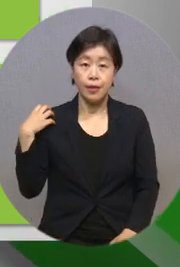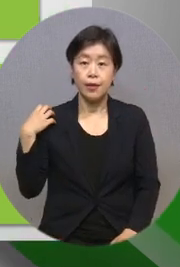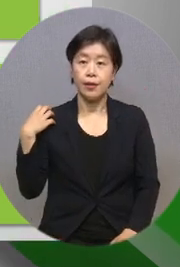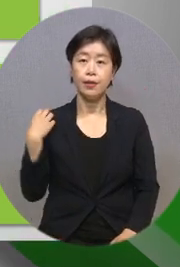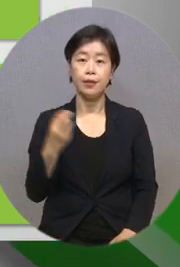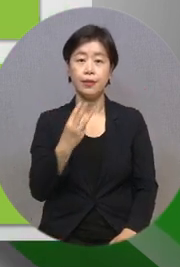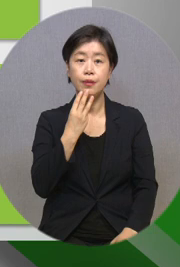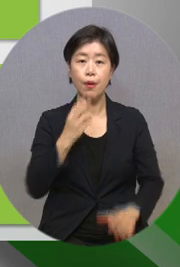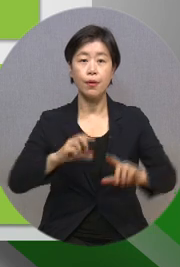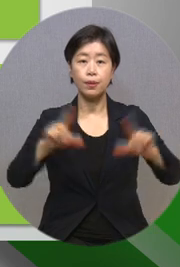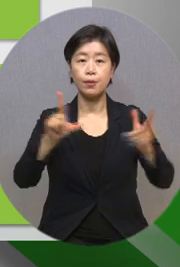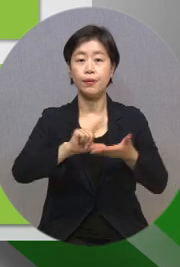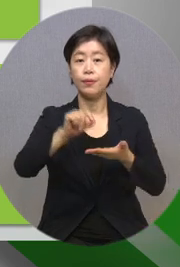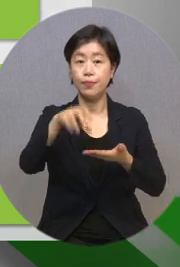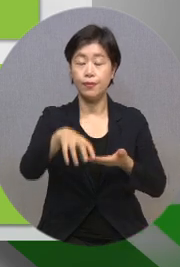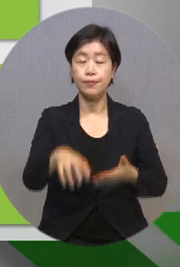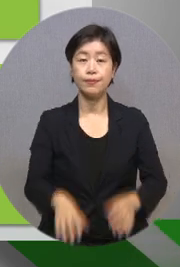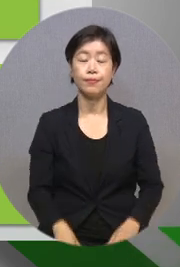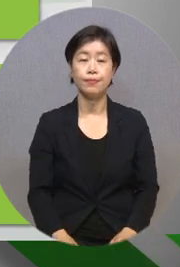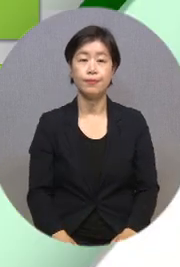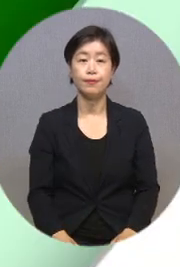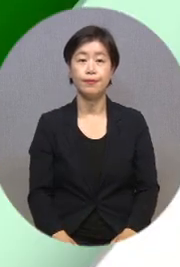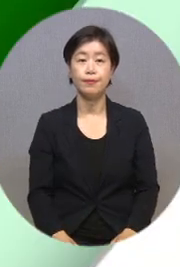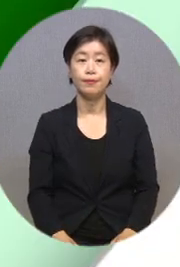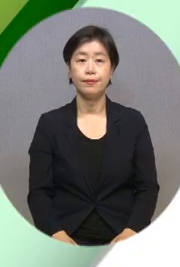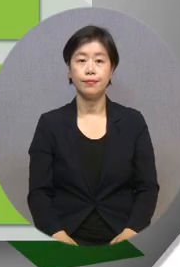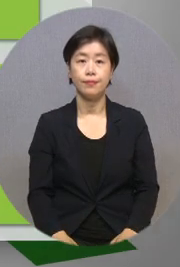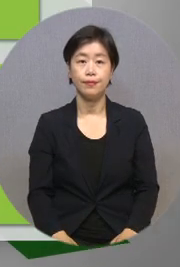담당지사는 서울 동부지사입니다.